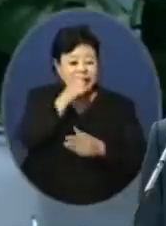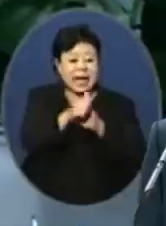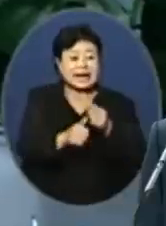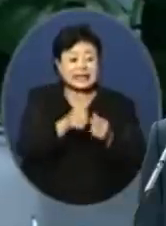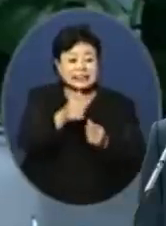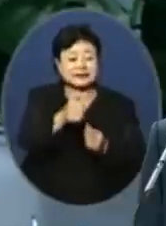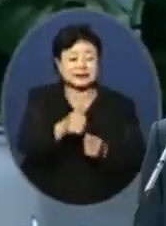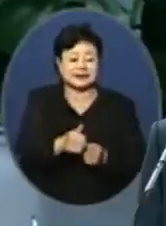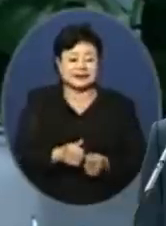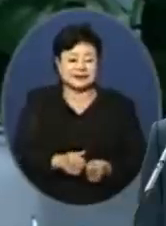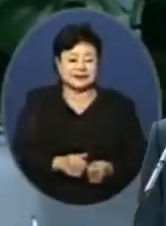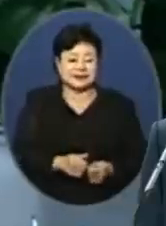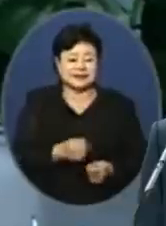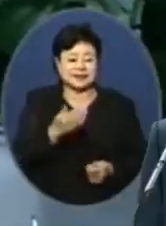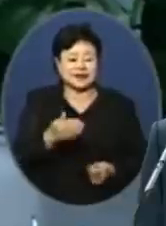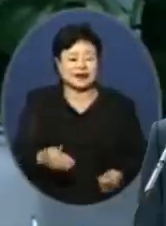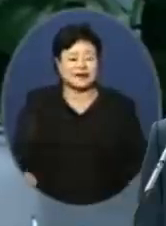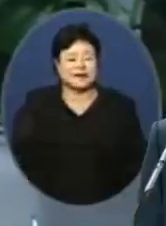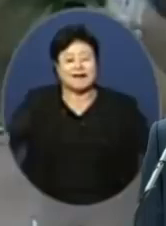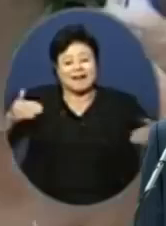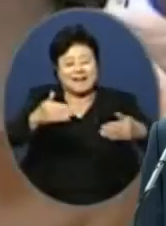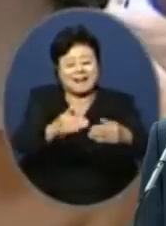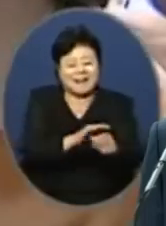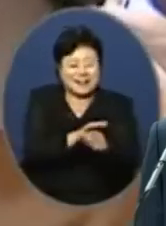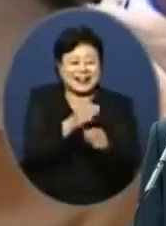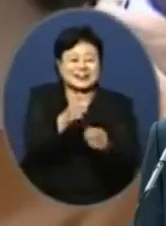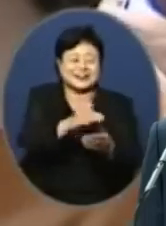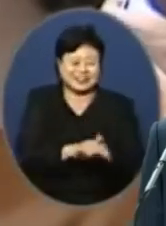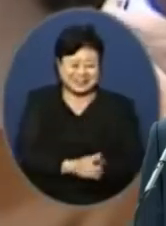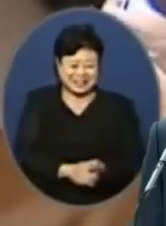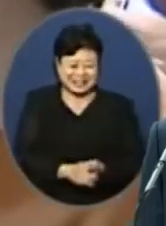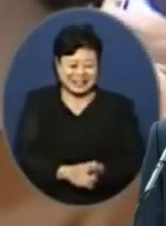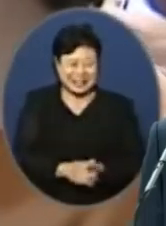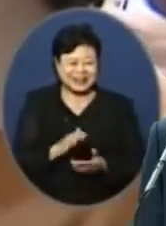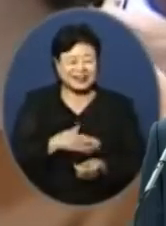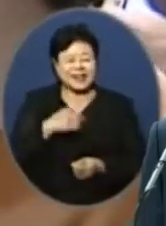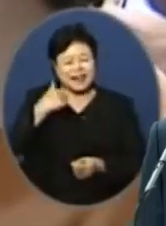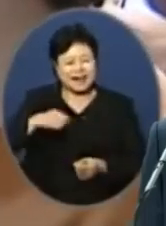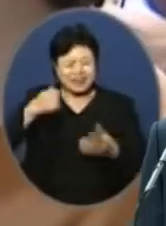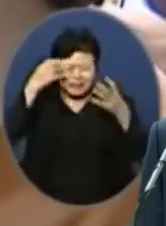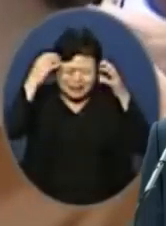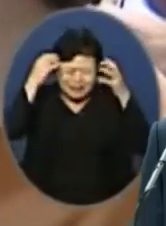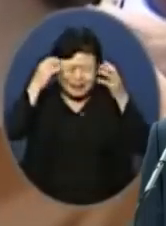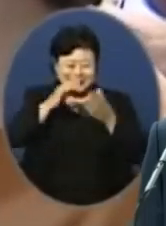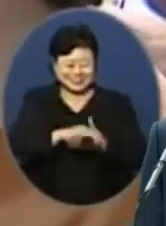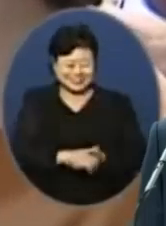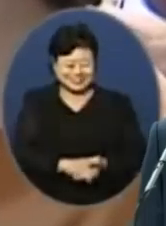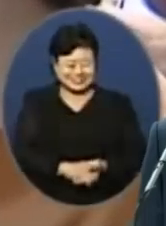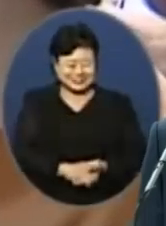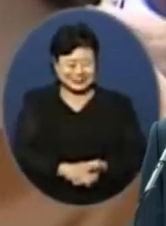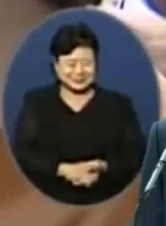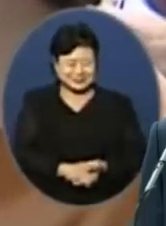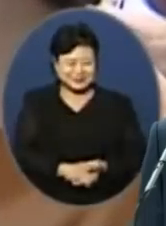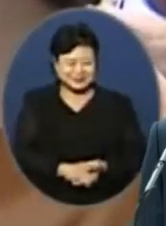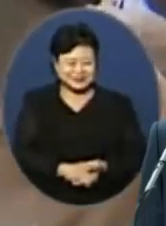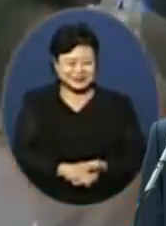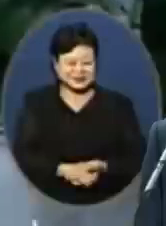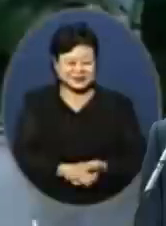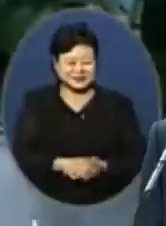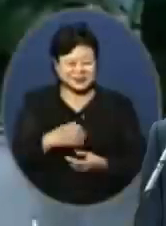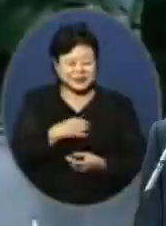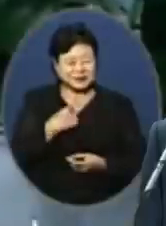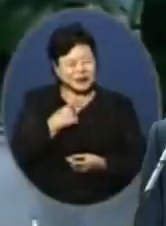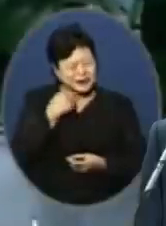하나님이 바로 그렇게 여러분을 대하는 것입니다. 아이고 이 자식아, 이 내 새끼야, 어쩌다가 이렇게